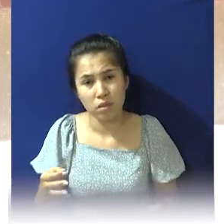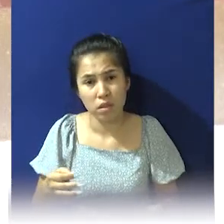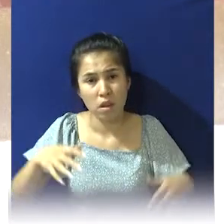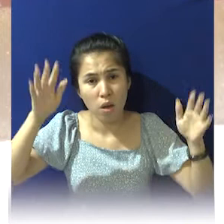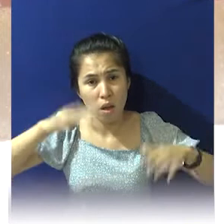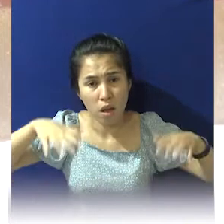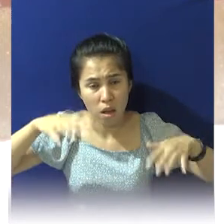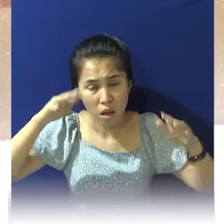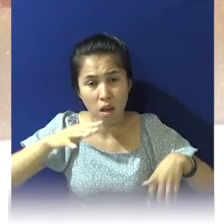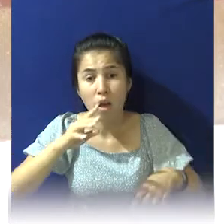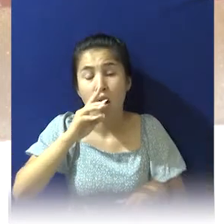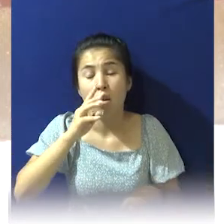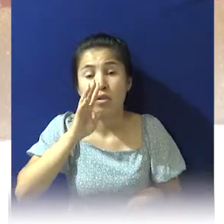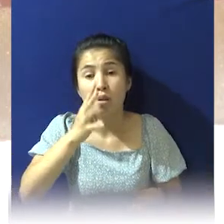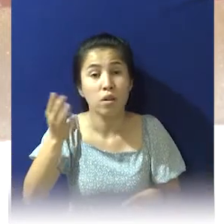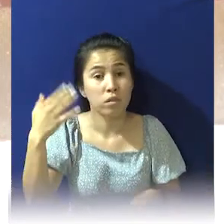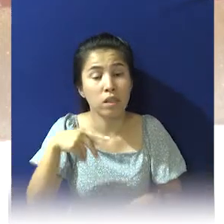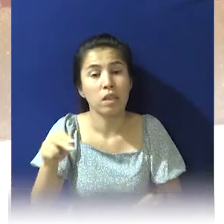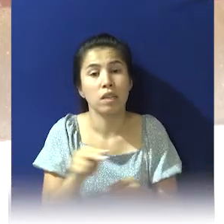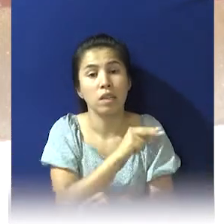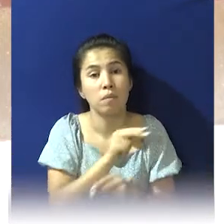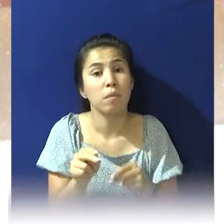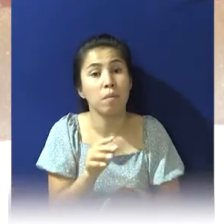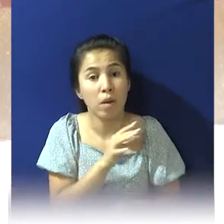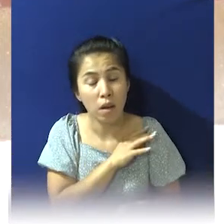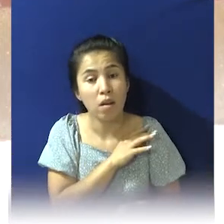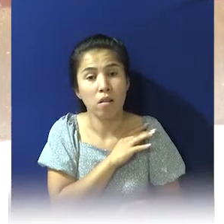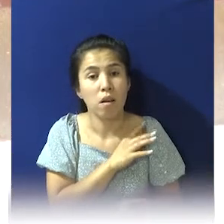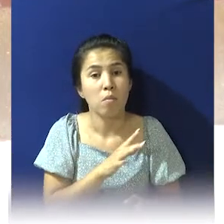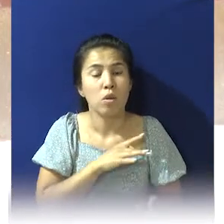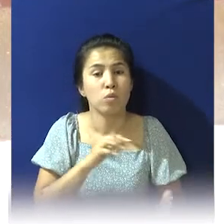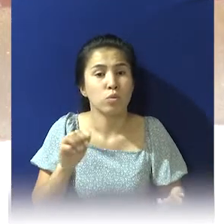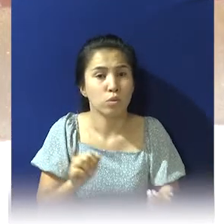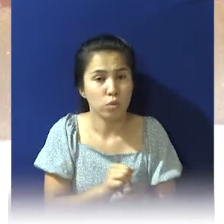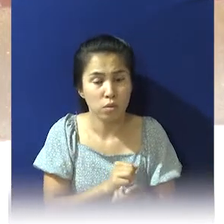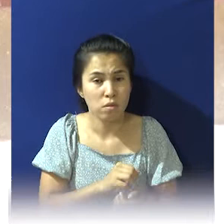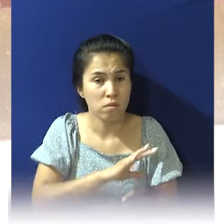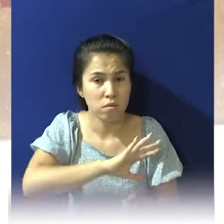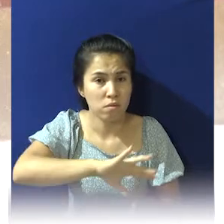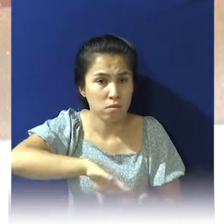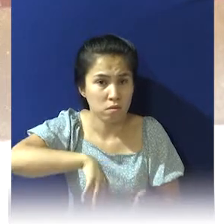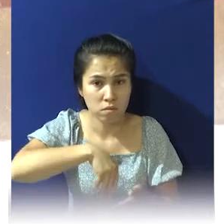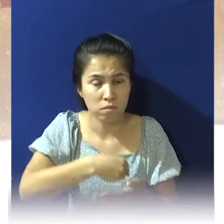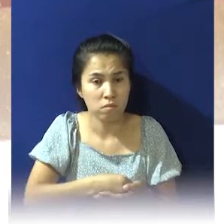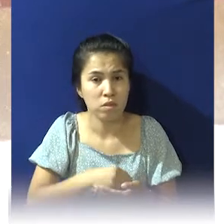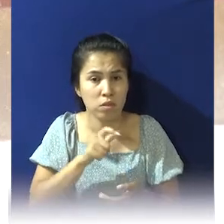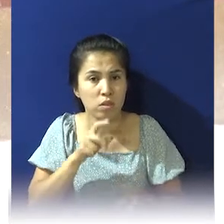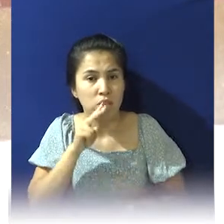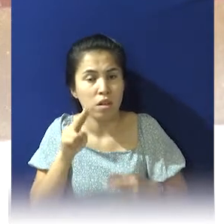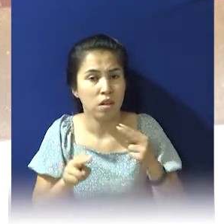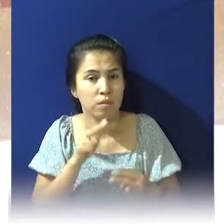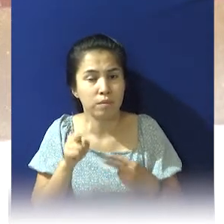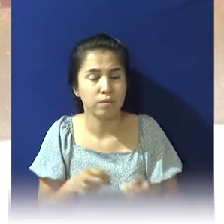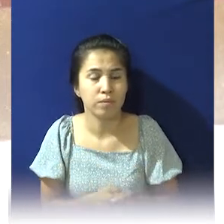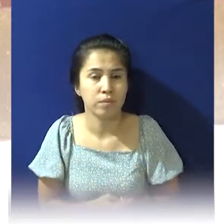человека положено лишь килограмм, а нас в семье пятеро. И на кого это хватит? Его тоже то есть, то нет. Раньше, чтобы купить яйца,